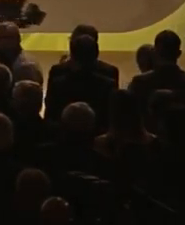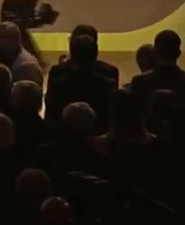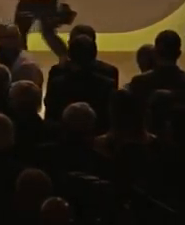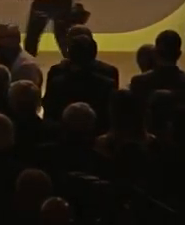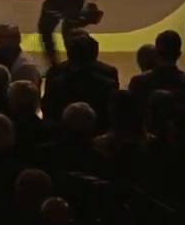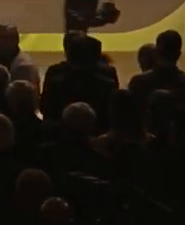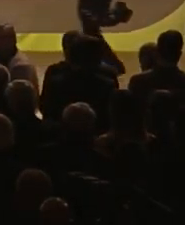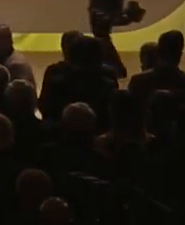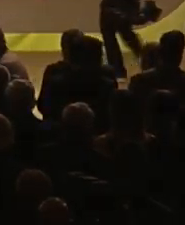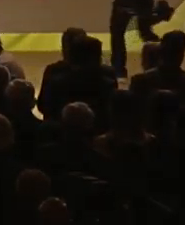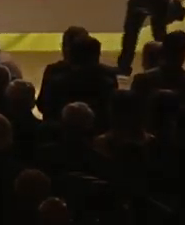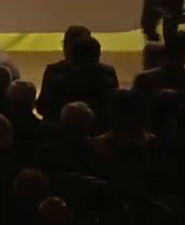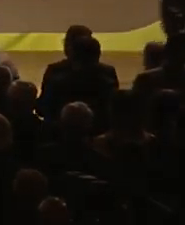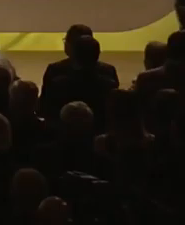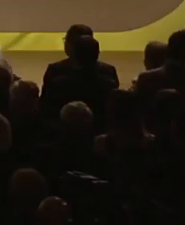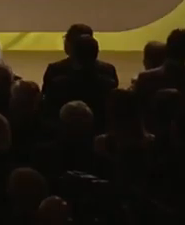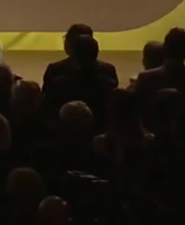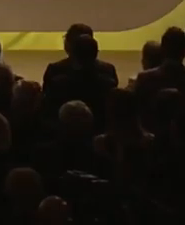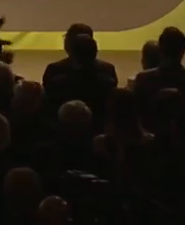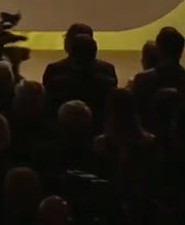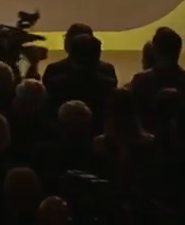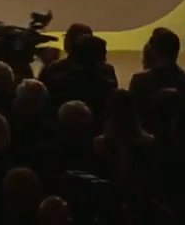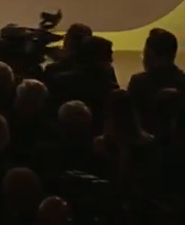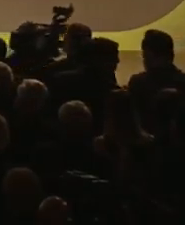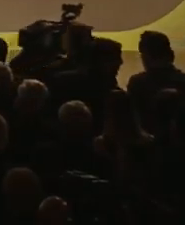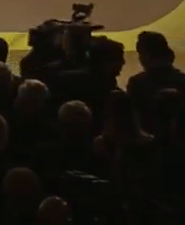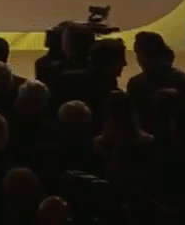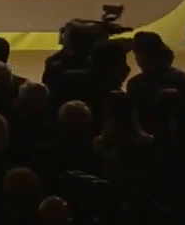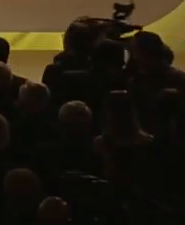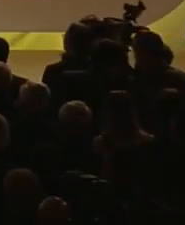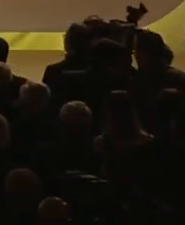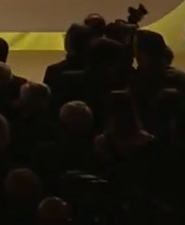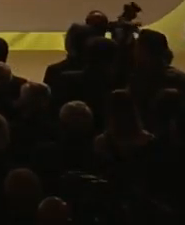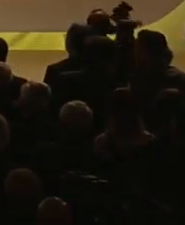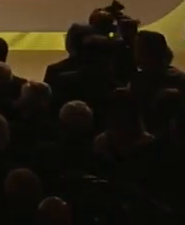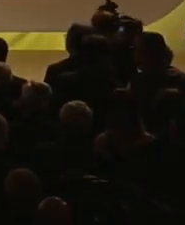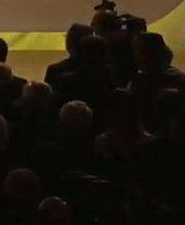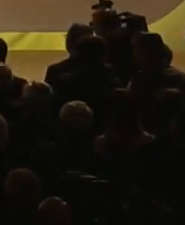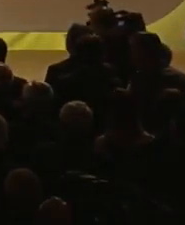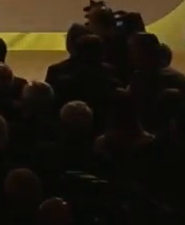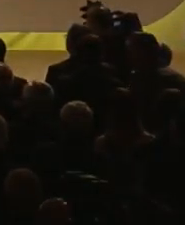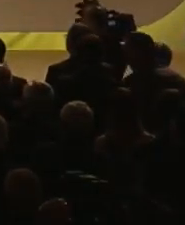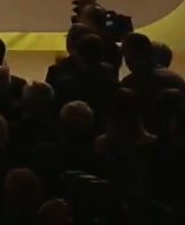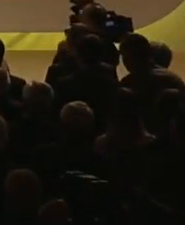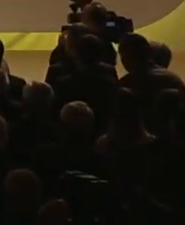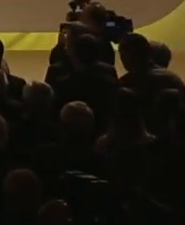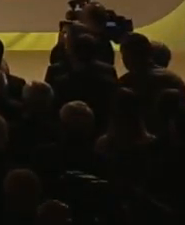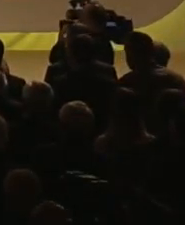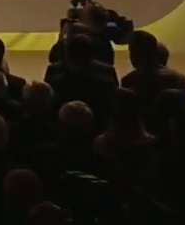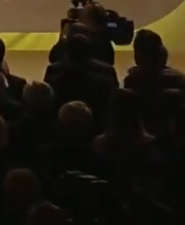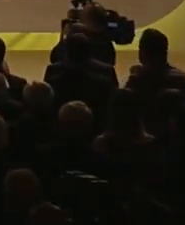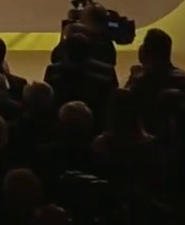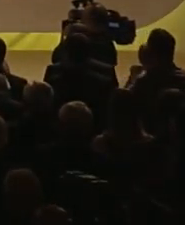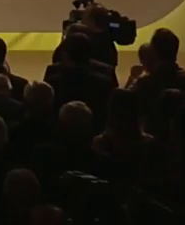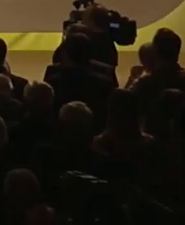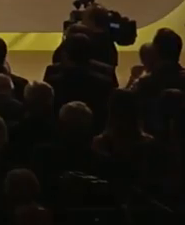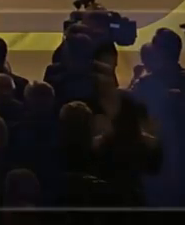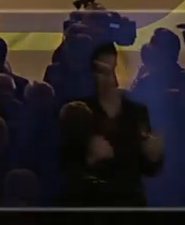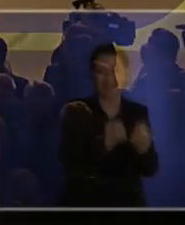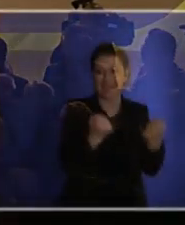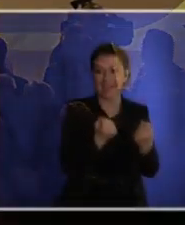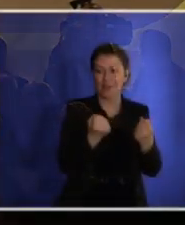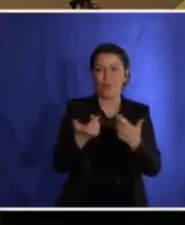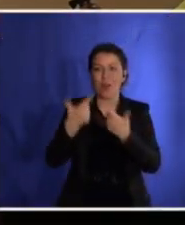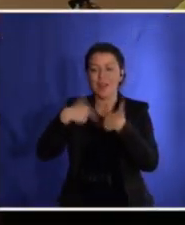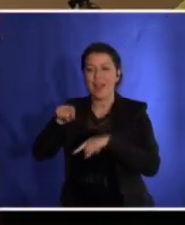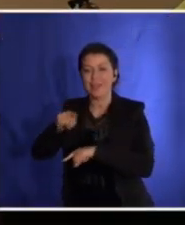so wollen wir es anlegen. Die Partei für die Fleißigen und das Land für die